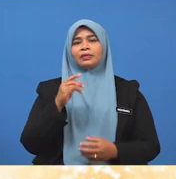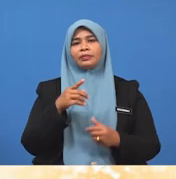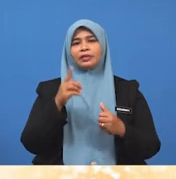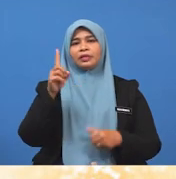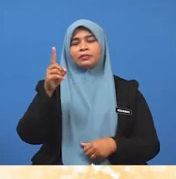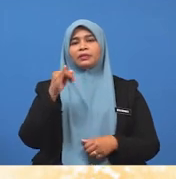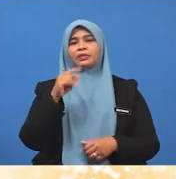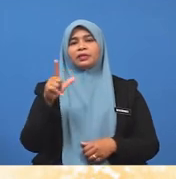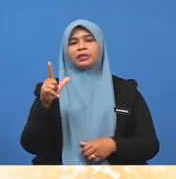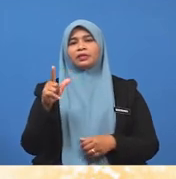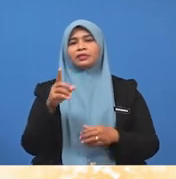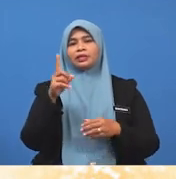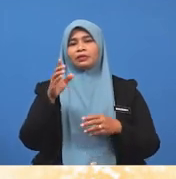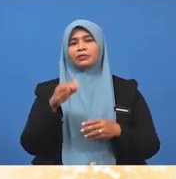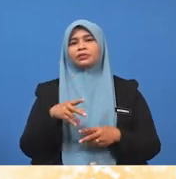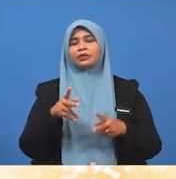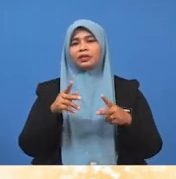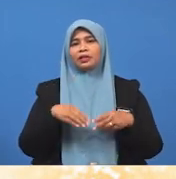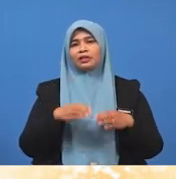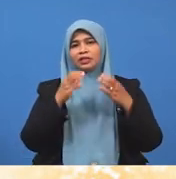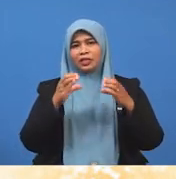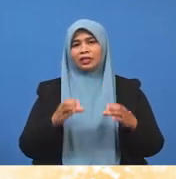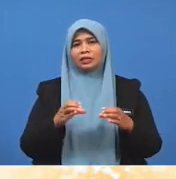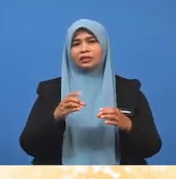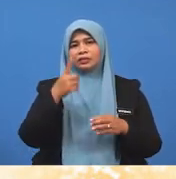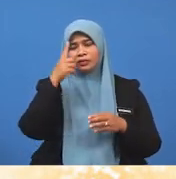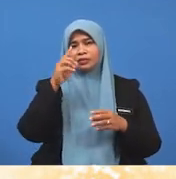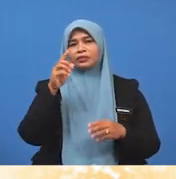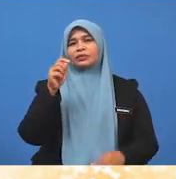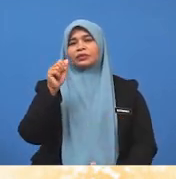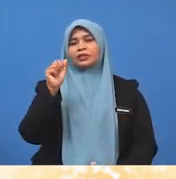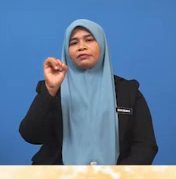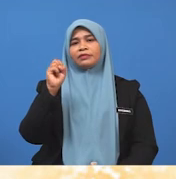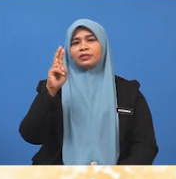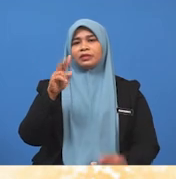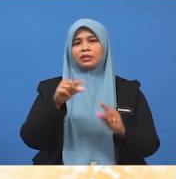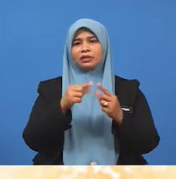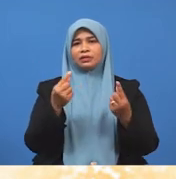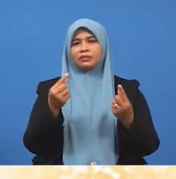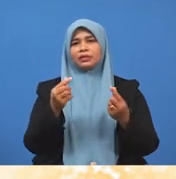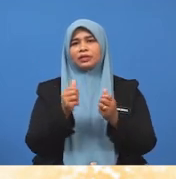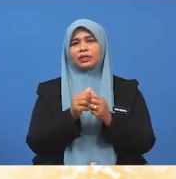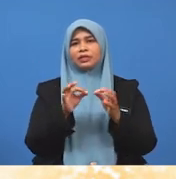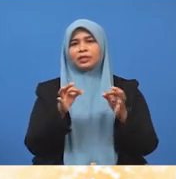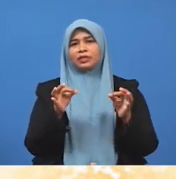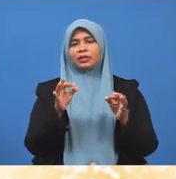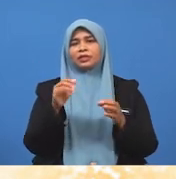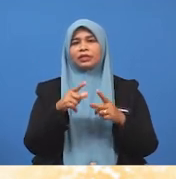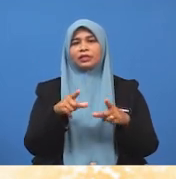satu kaedah pentaksiran Alquran berasaskan perkara berikutnya